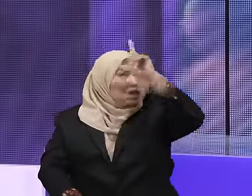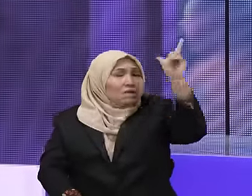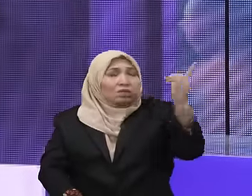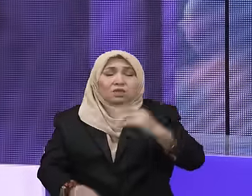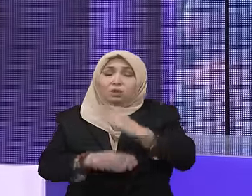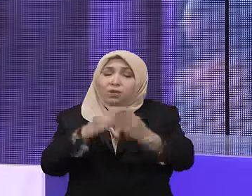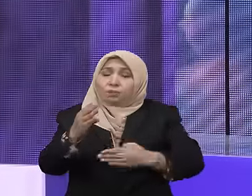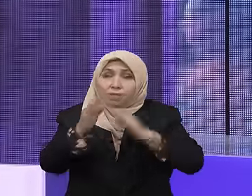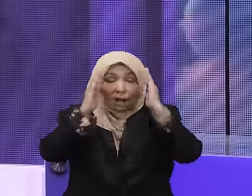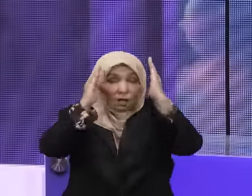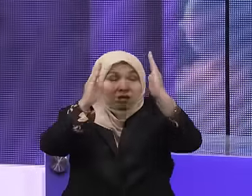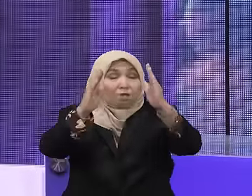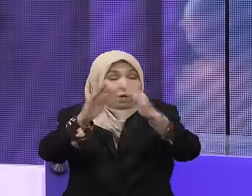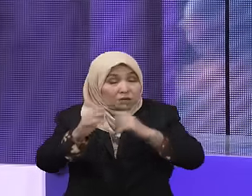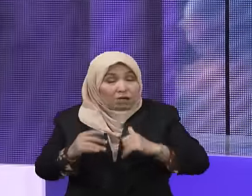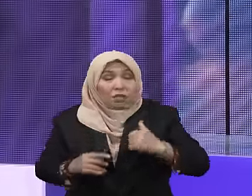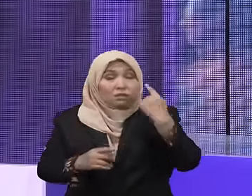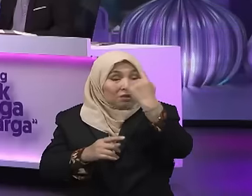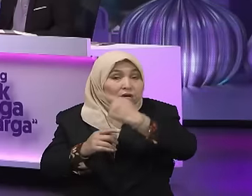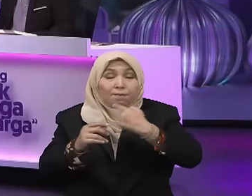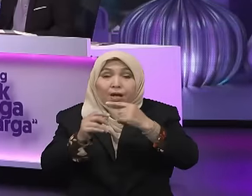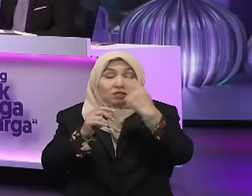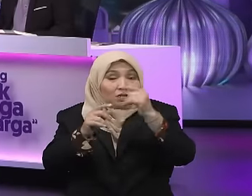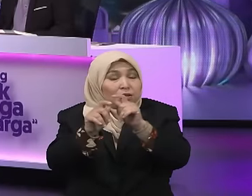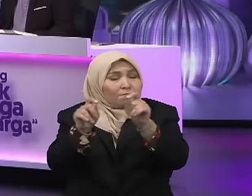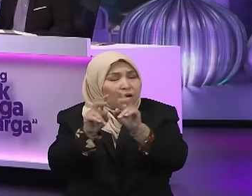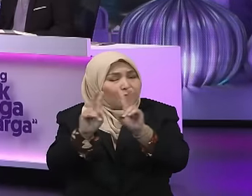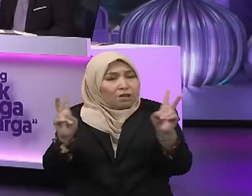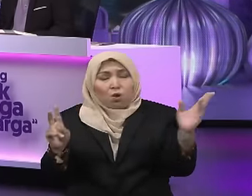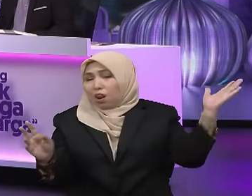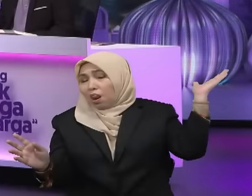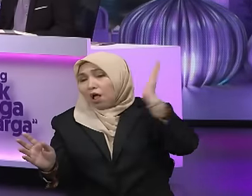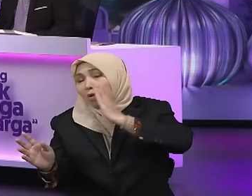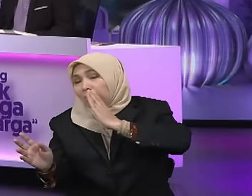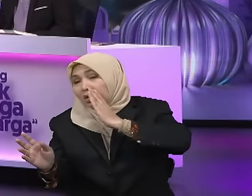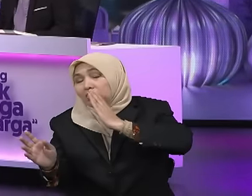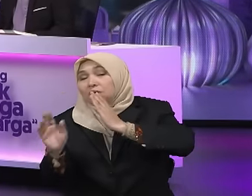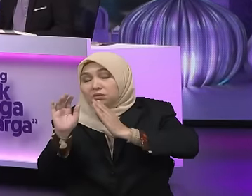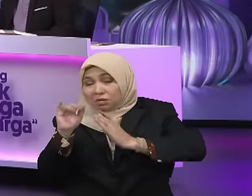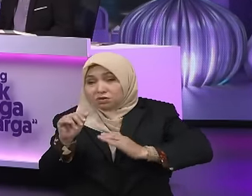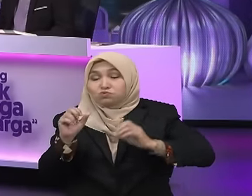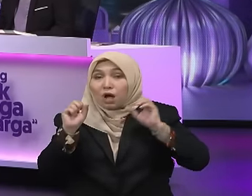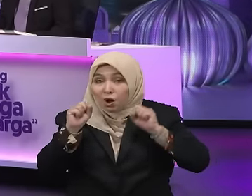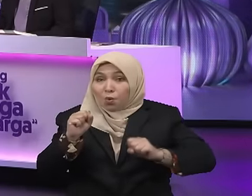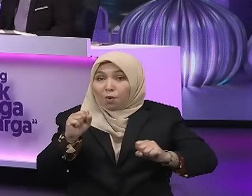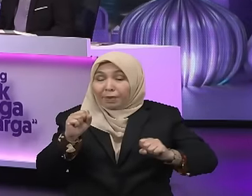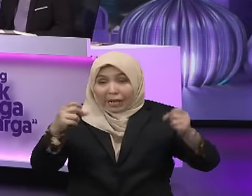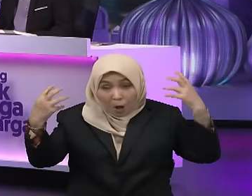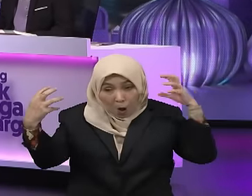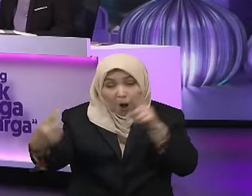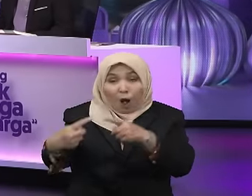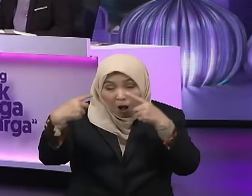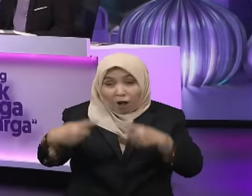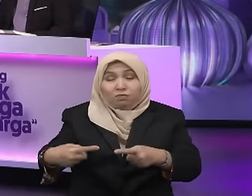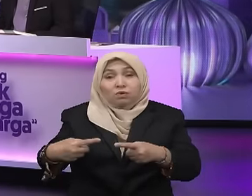Apa maksud menghadapkan wajah? Wajah adalah tempat paling mulia saatnya. Kalau orang lempang kita, memang kita sanggup bergaduh. Ya. Malah kalau